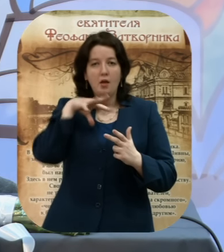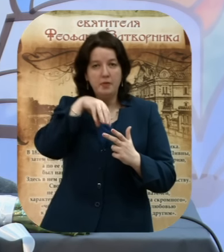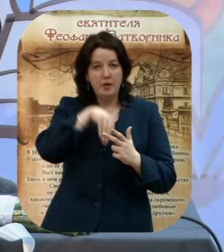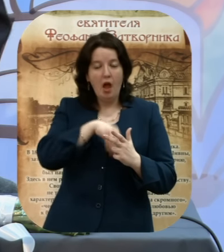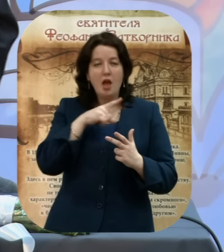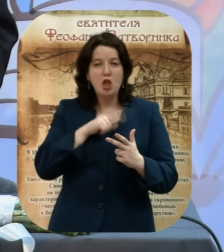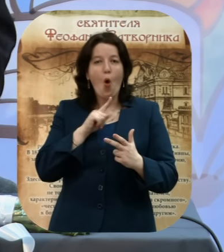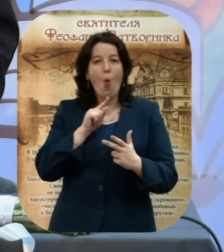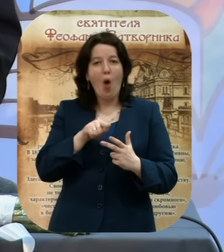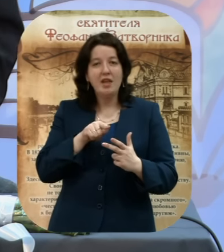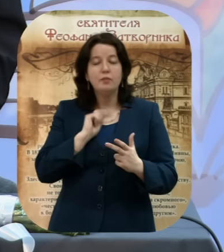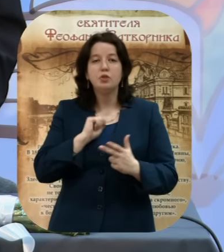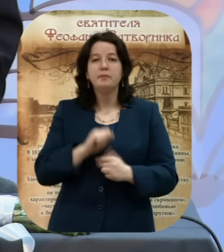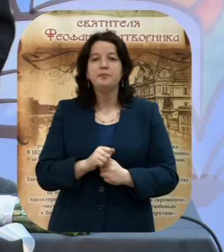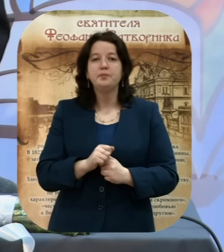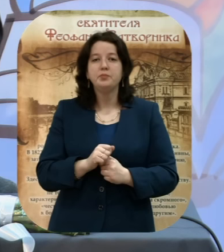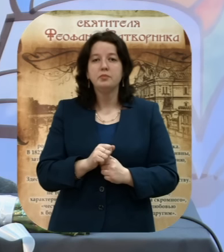указывают.